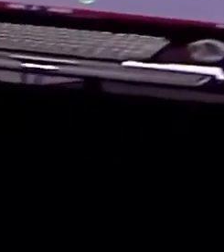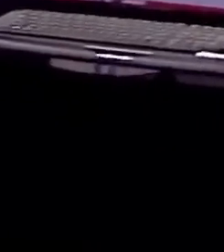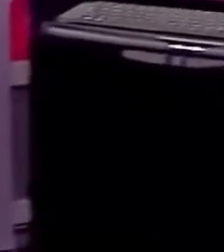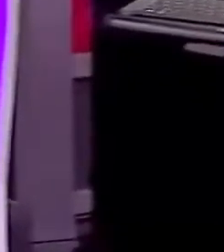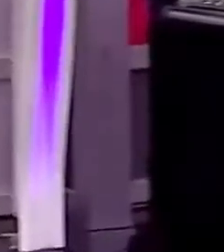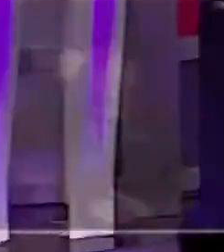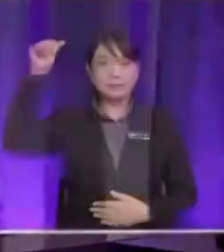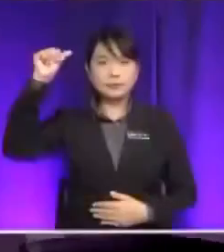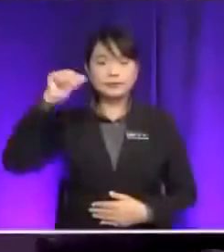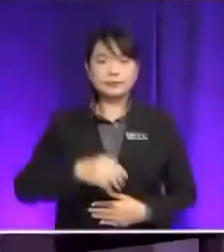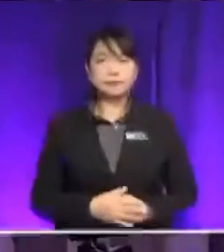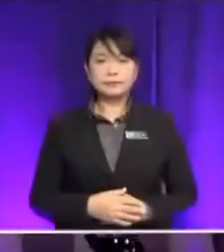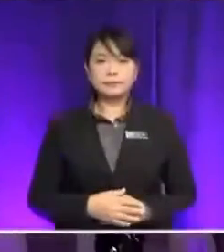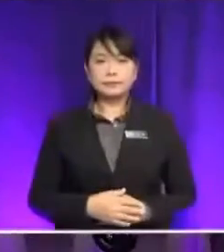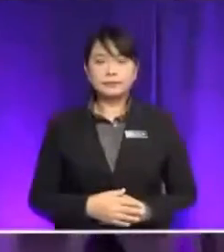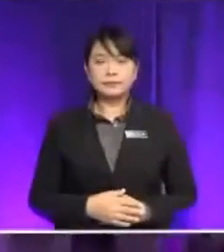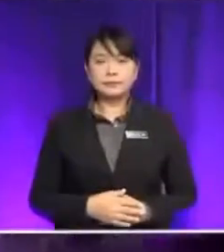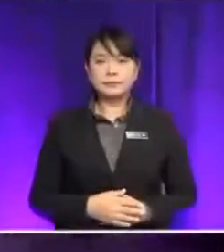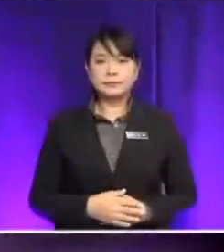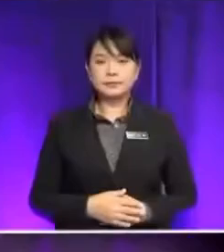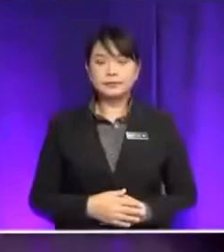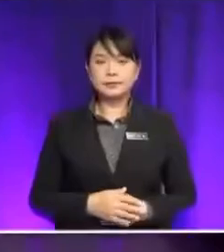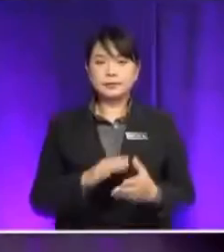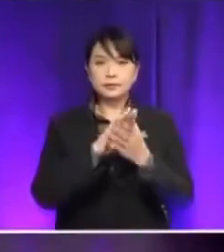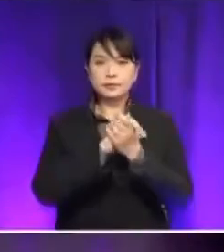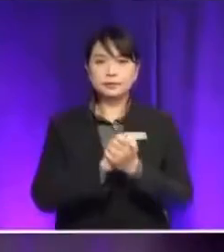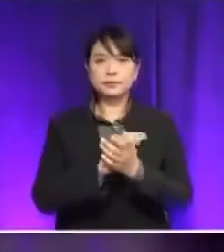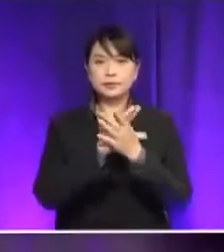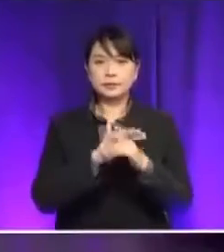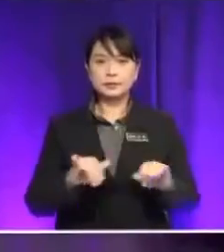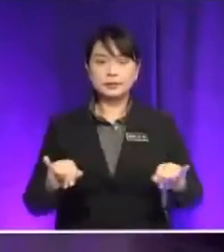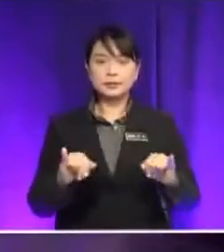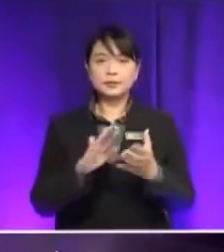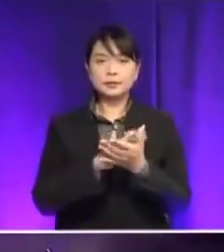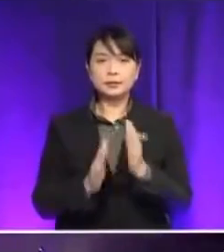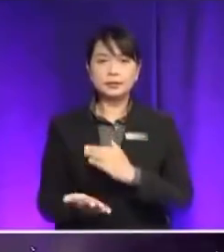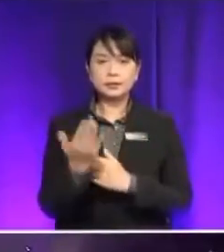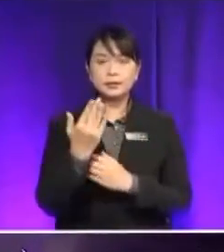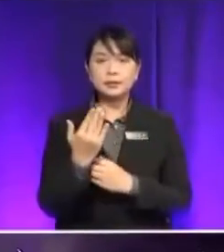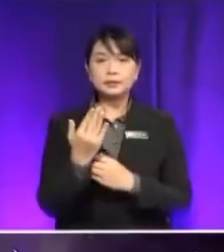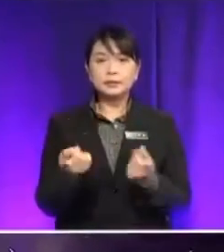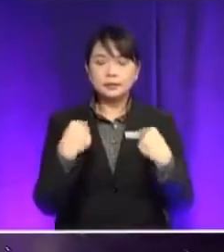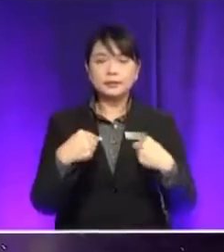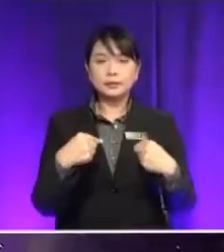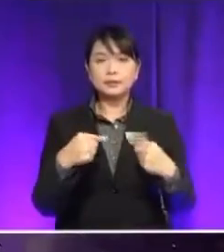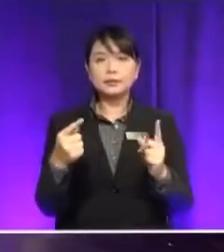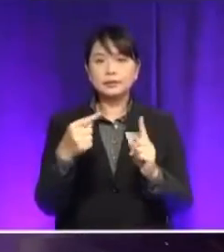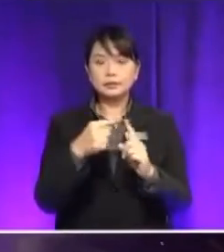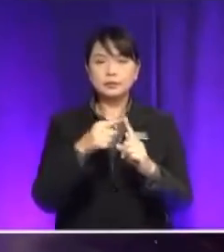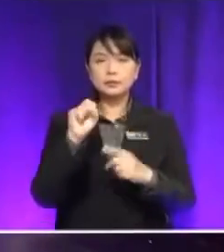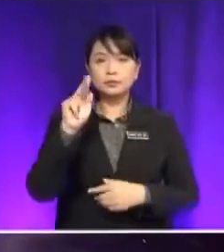Hai assalamualaikum warahmatullahi wabarakatuh Salam sejahterah kapal semua sama datang ke sukses PM